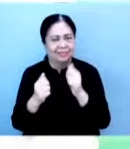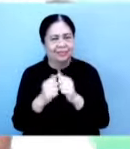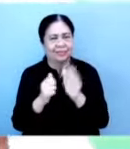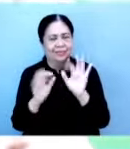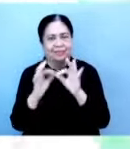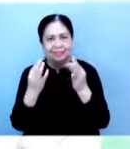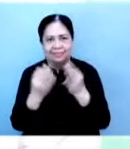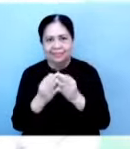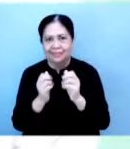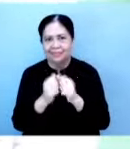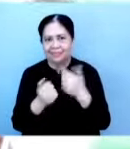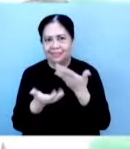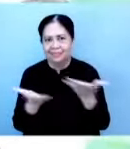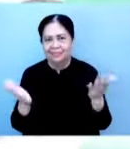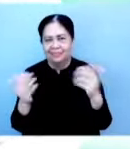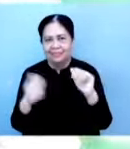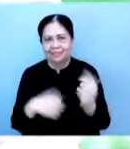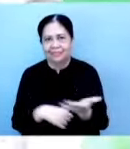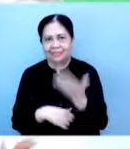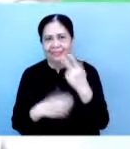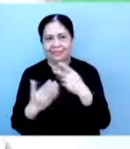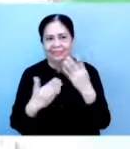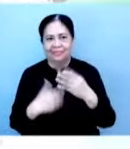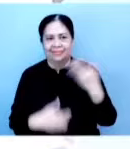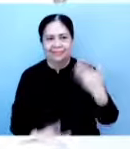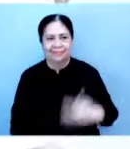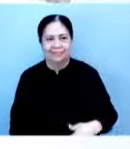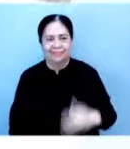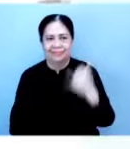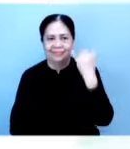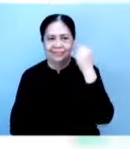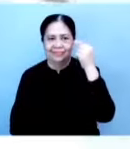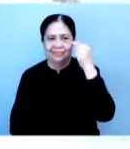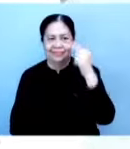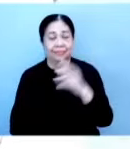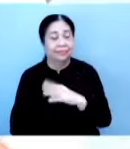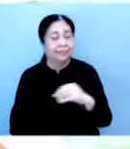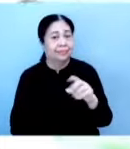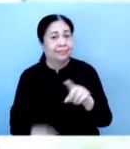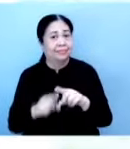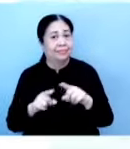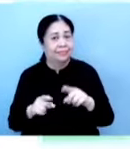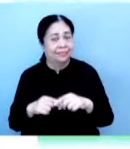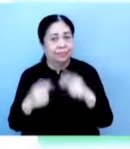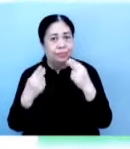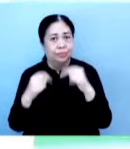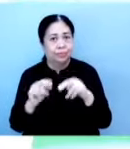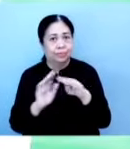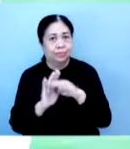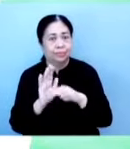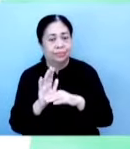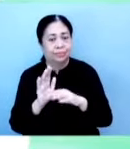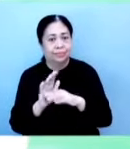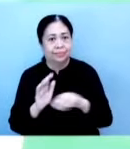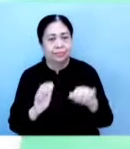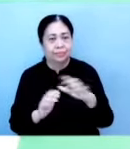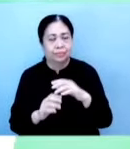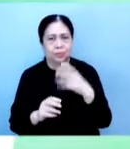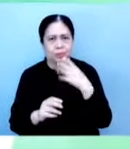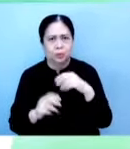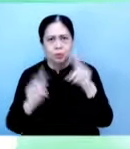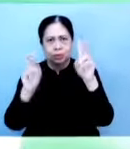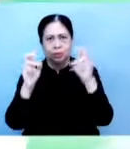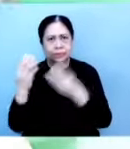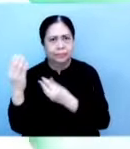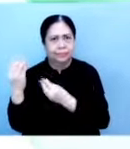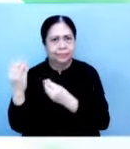kami ang inyong paboritong morning casalo Ako po si Justin Kino at Syempre mauna sa ating mga balita sa frontline sa umaga mga mainit na-update sa ilang